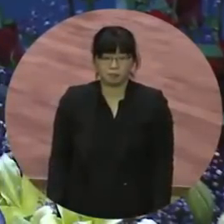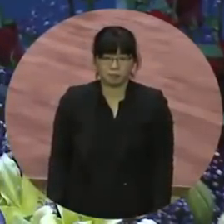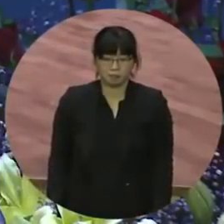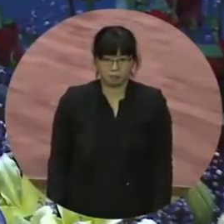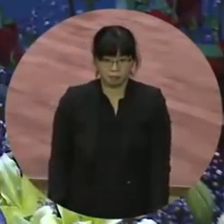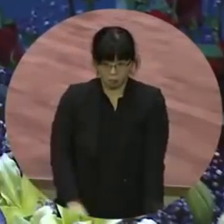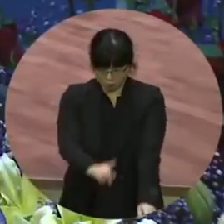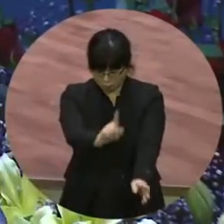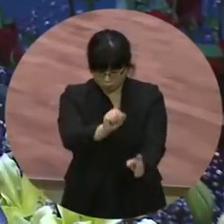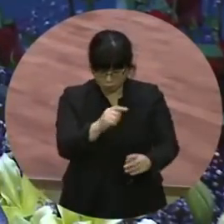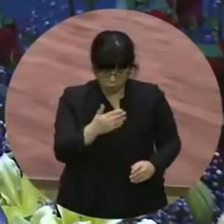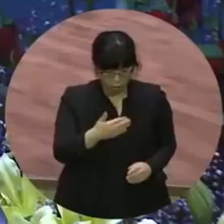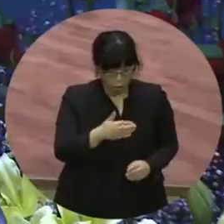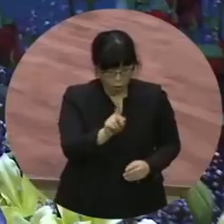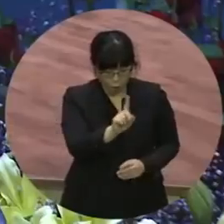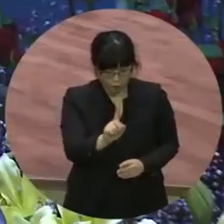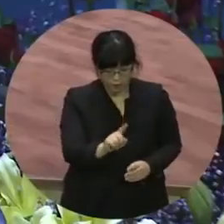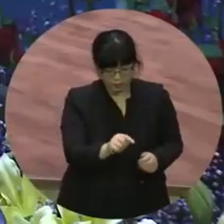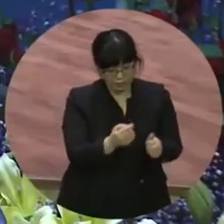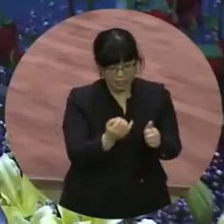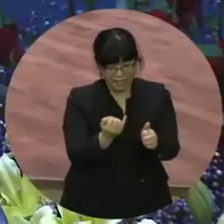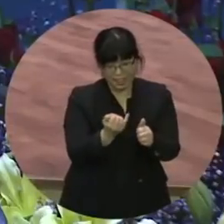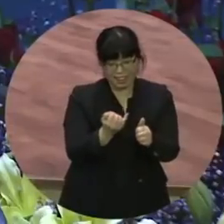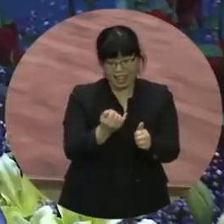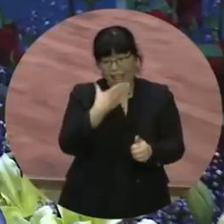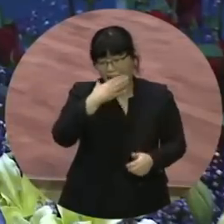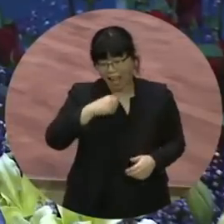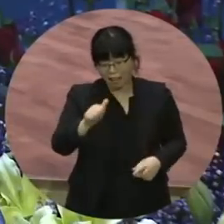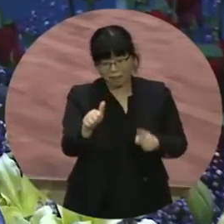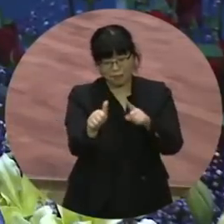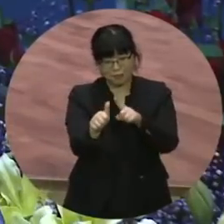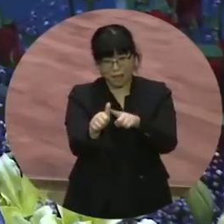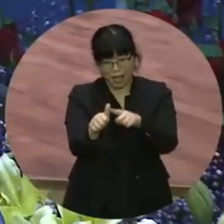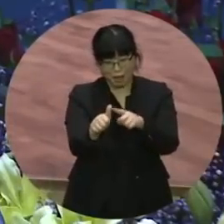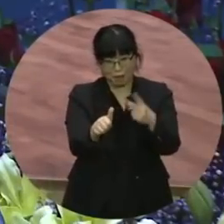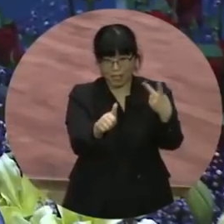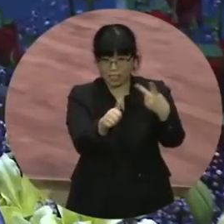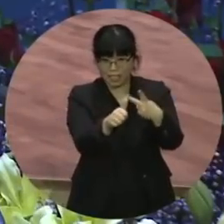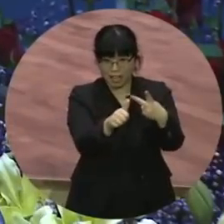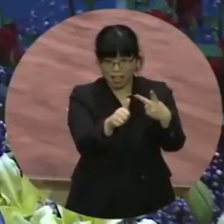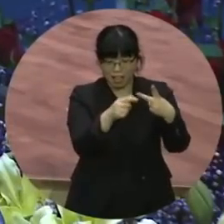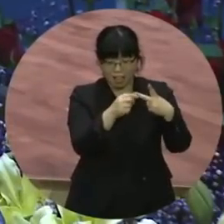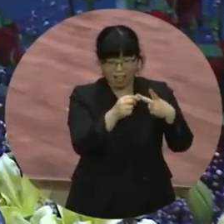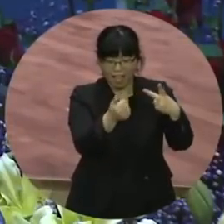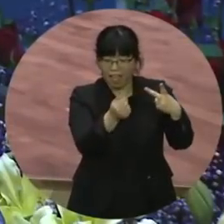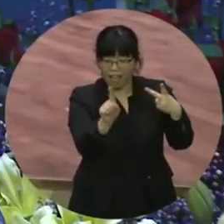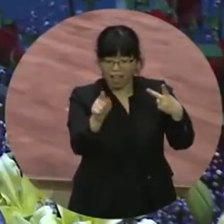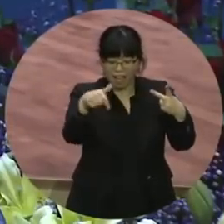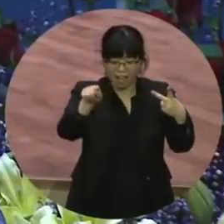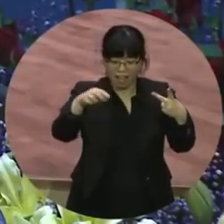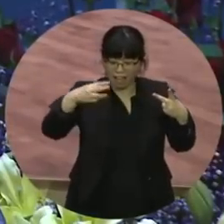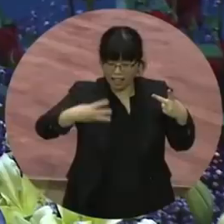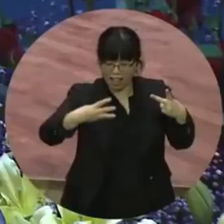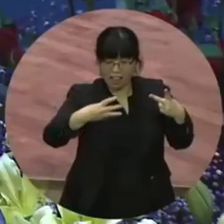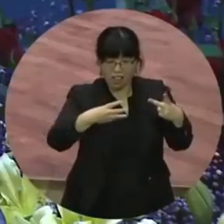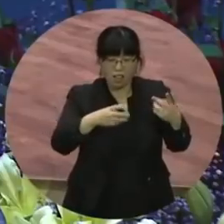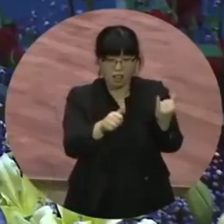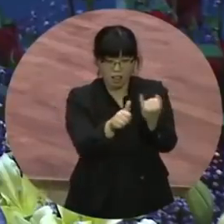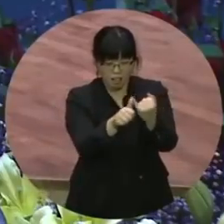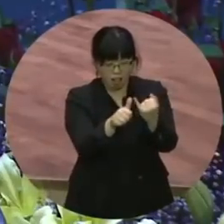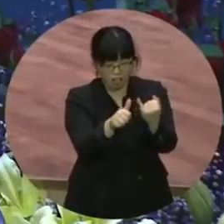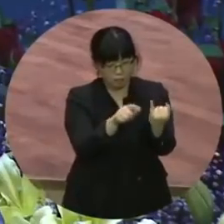내쫓아요. 주저주저 하는 게 없어요. 왜? 아브라함 자기 체질 자기가 더 잘 알아요. 주주주